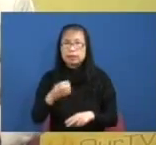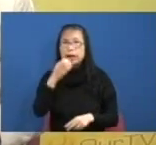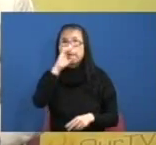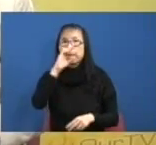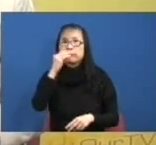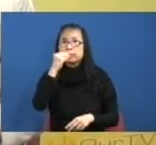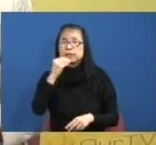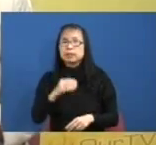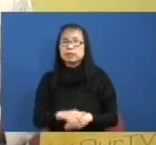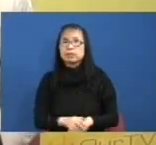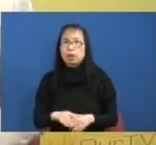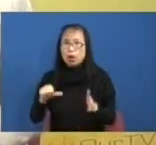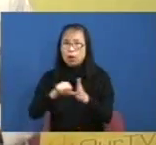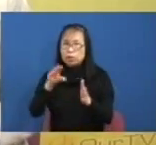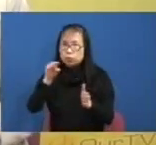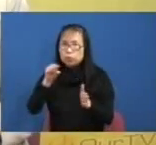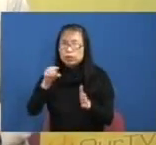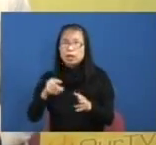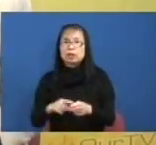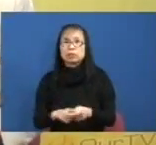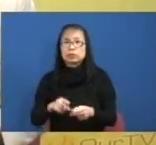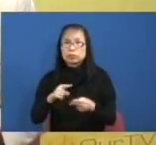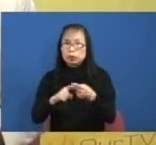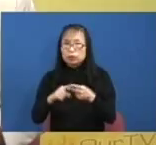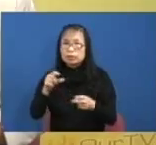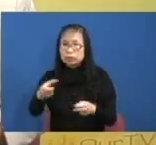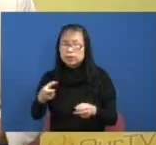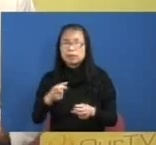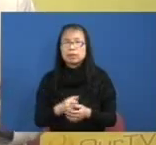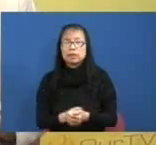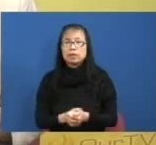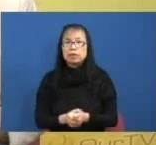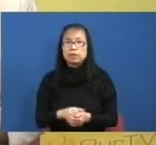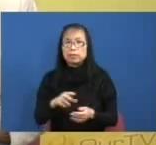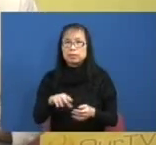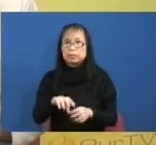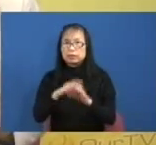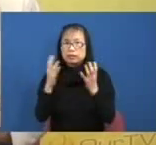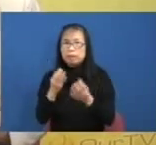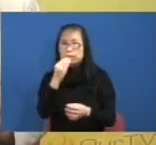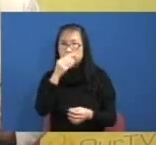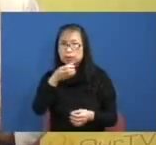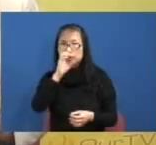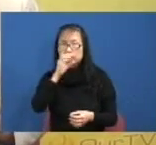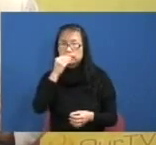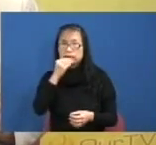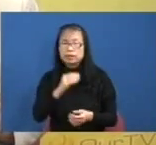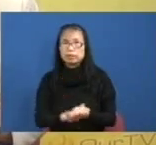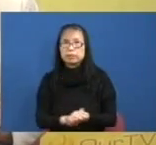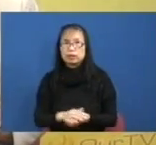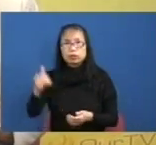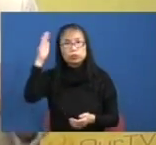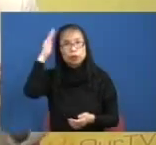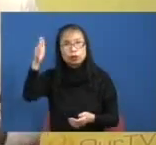疇啦，會即係由於最低工資點樣去會影響，或者我哋成個餐飲業或者我哋飲食業點樣嚟緊可以即係